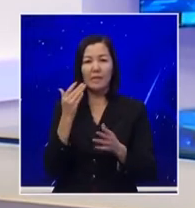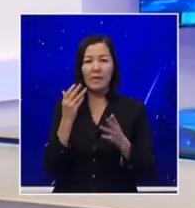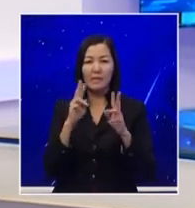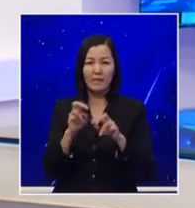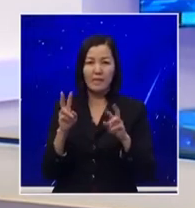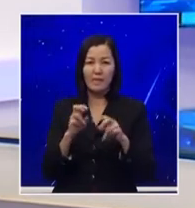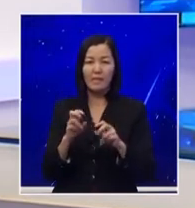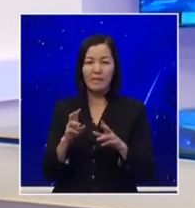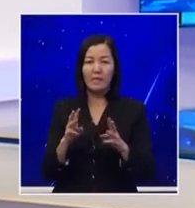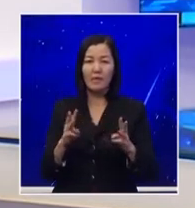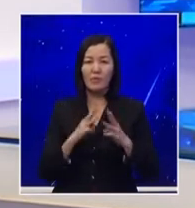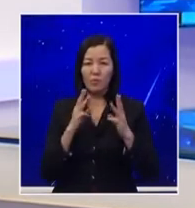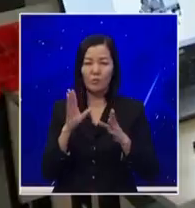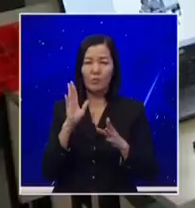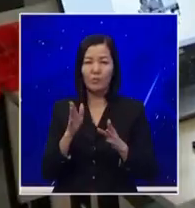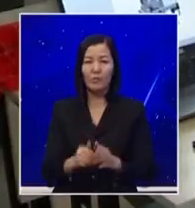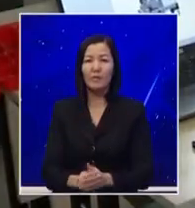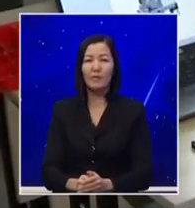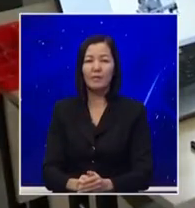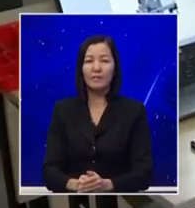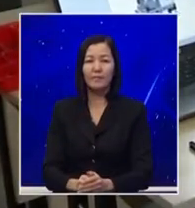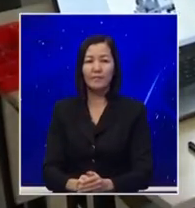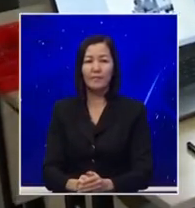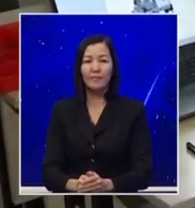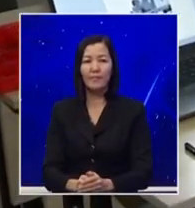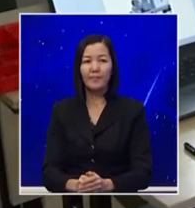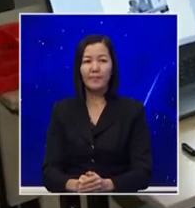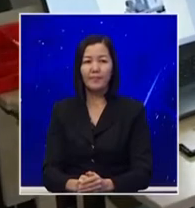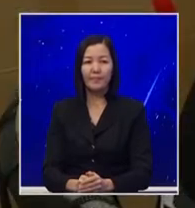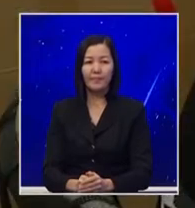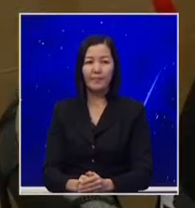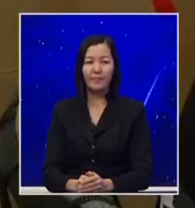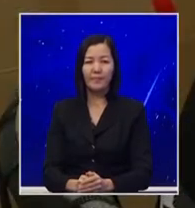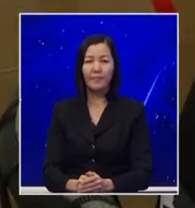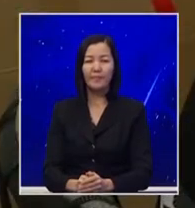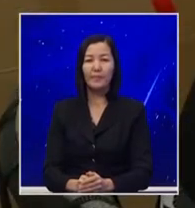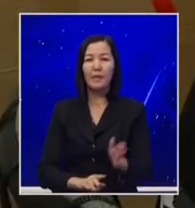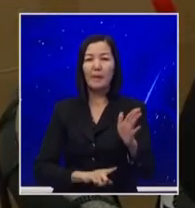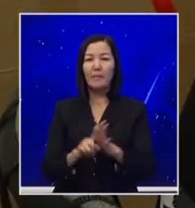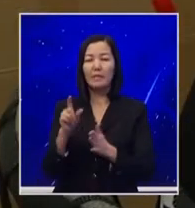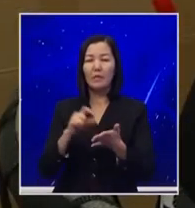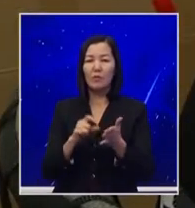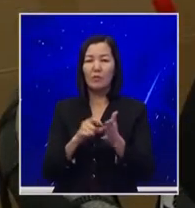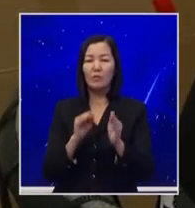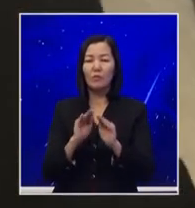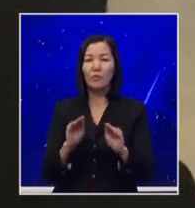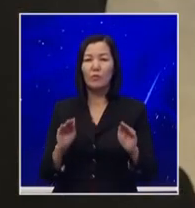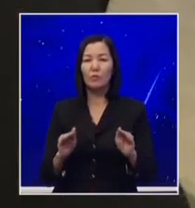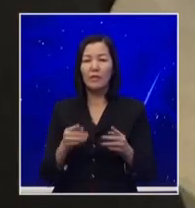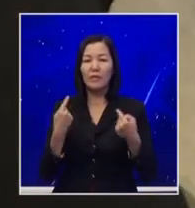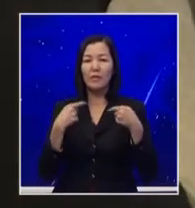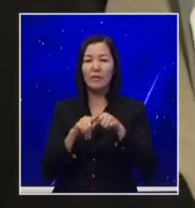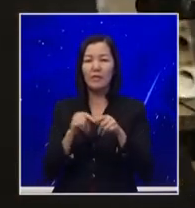дейді жас ғалым. Бұл жеткіншектер робототехника үйірмесінің мүшелері. Бастауыш сынып оқушылары мұнда техникалық заттарды